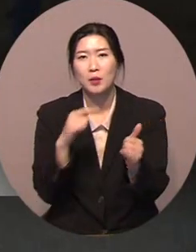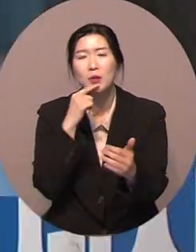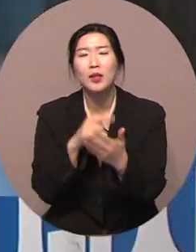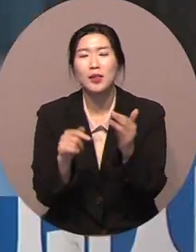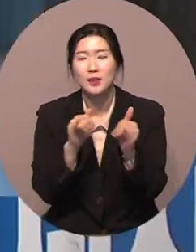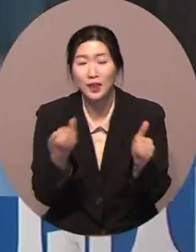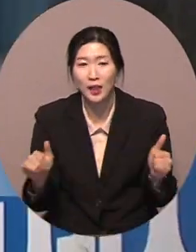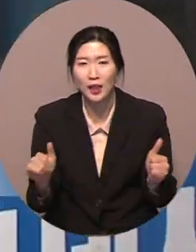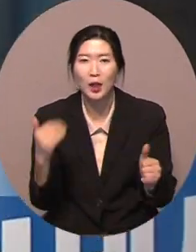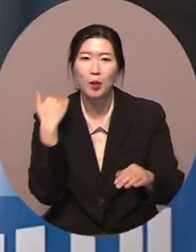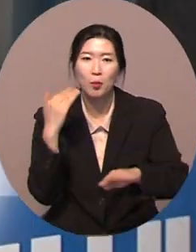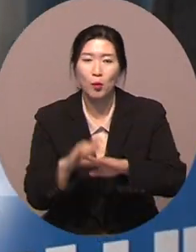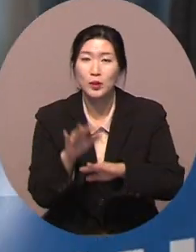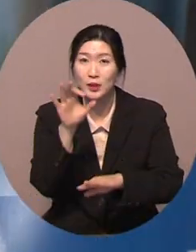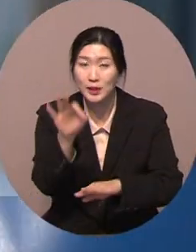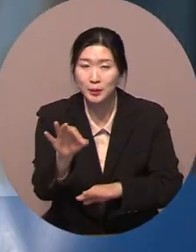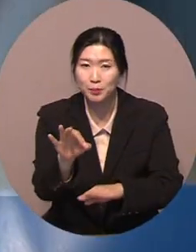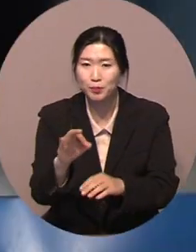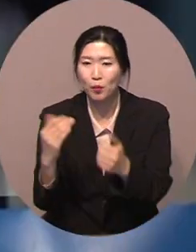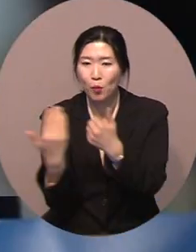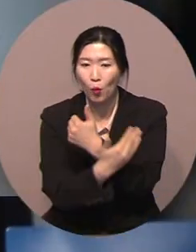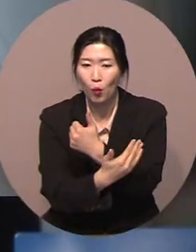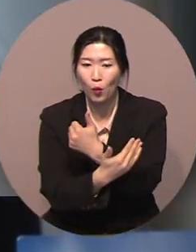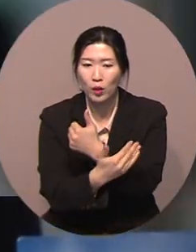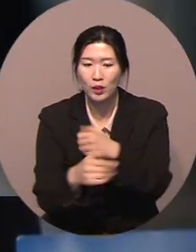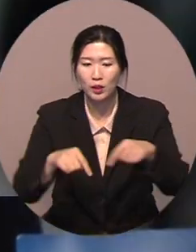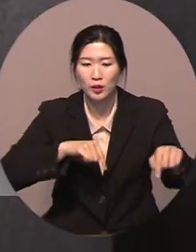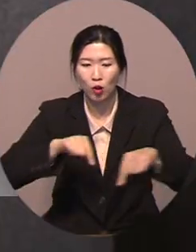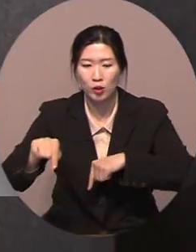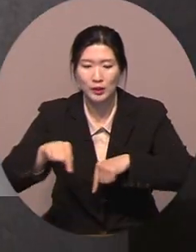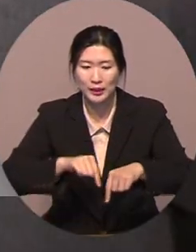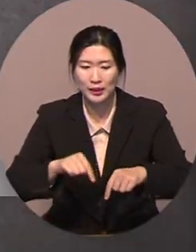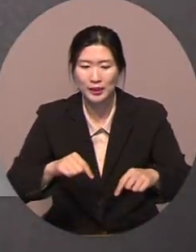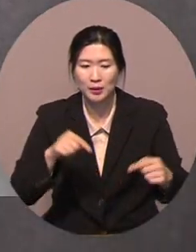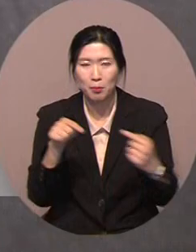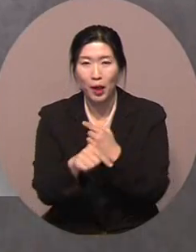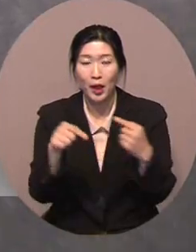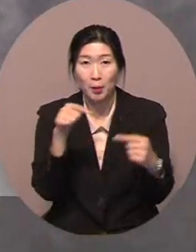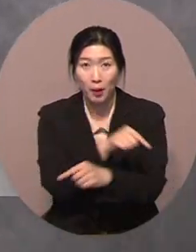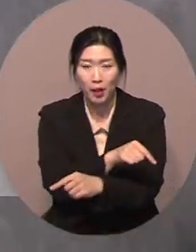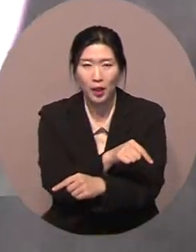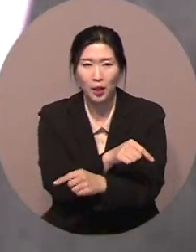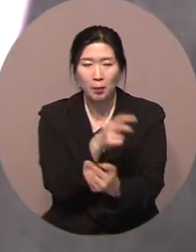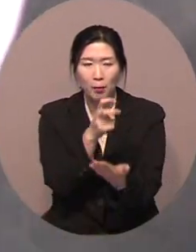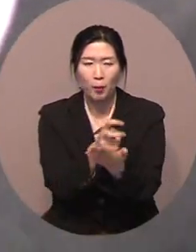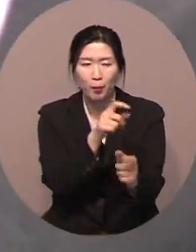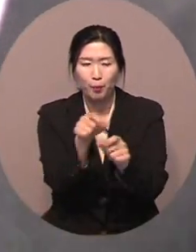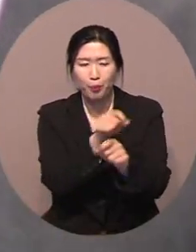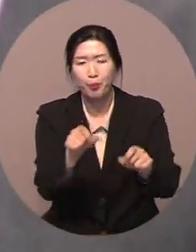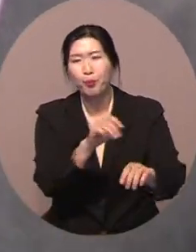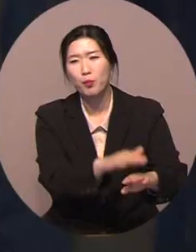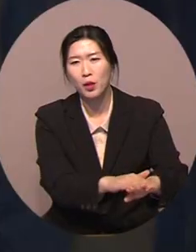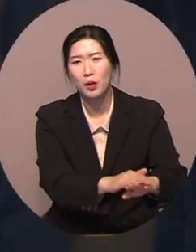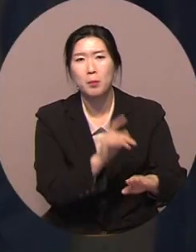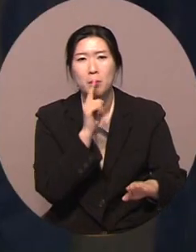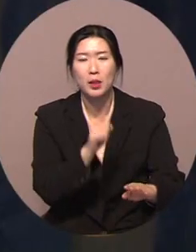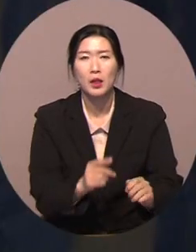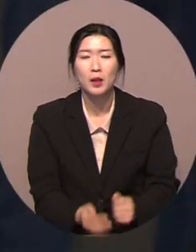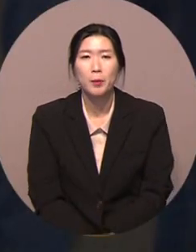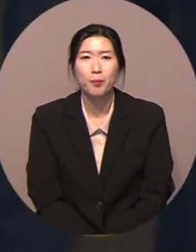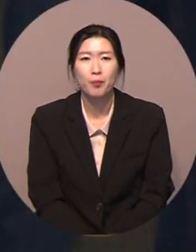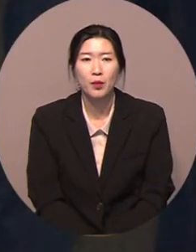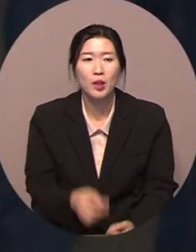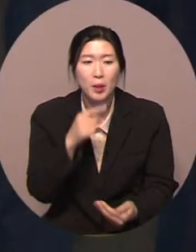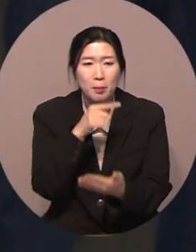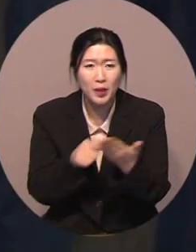개정안은 여야의 대립에 막혀 언제 국회 문턱을 넘을지 장담할 수 없습니다. 이들은 전세사기 피해를